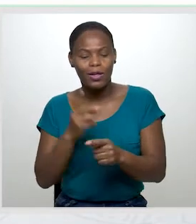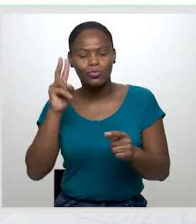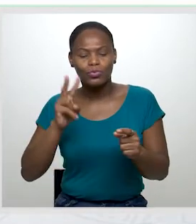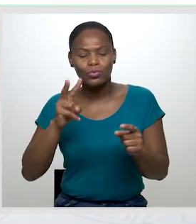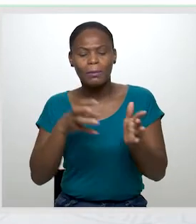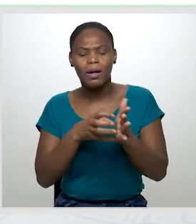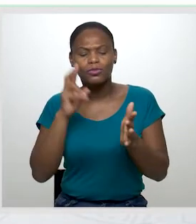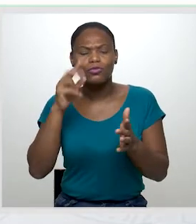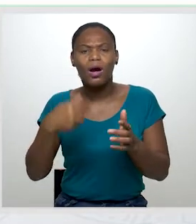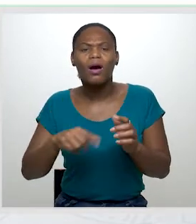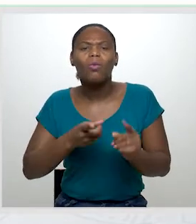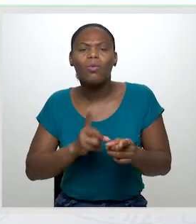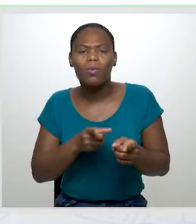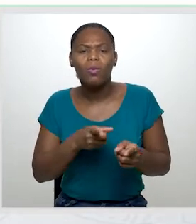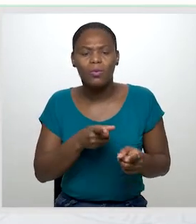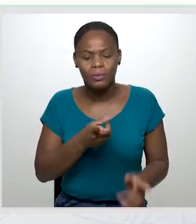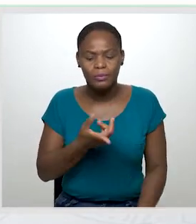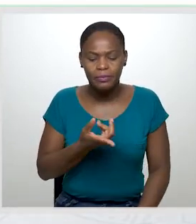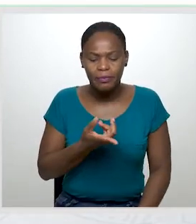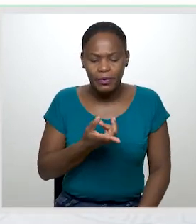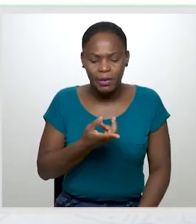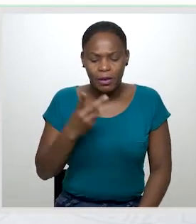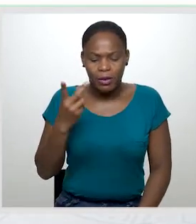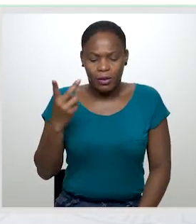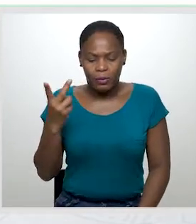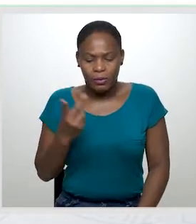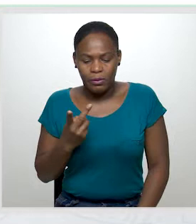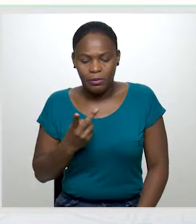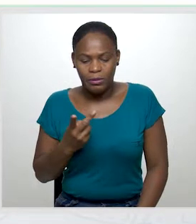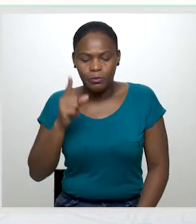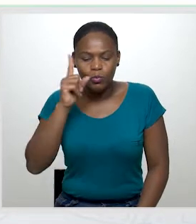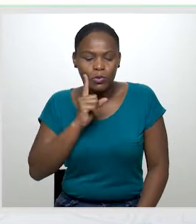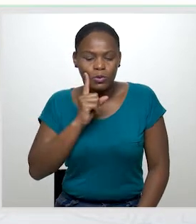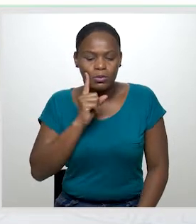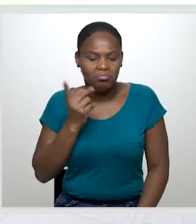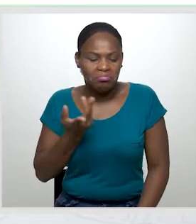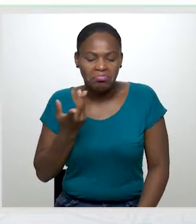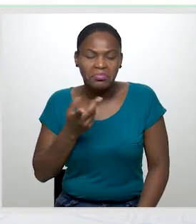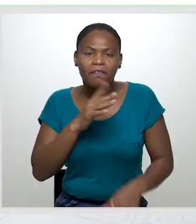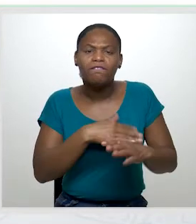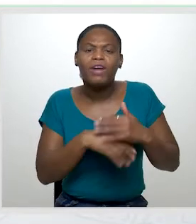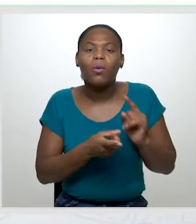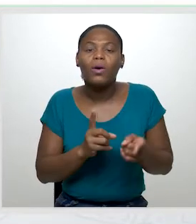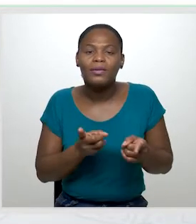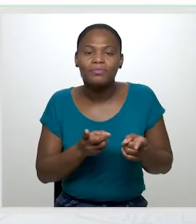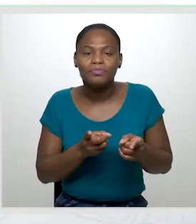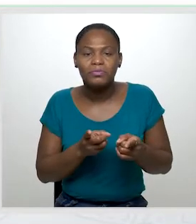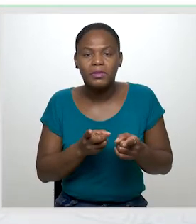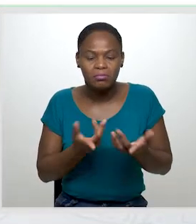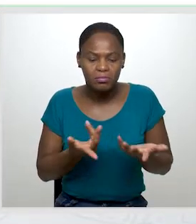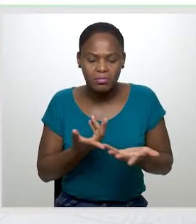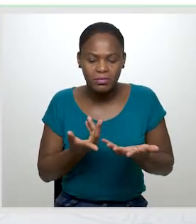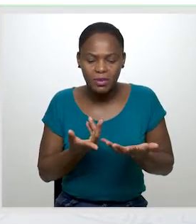deuxième image, qu'est-ce que vous avez à la deuxième image? Des femmes. Qu'est-ce qu'elles sont en train de faire? Laver le